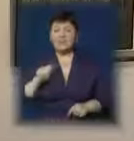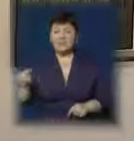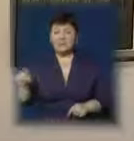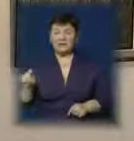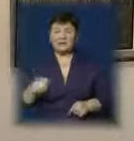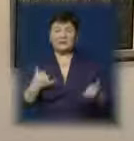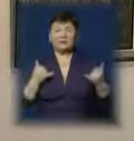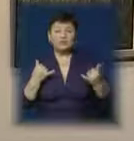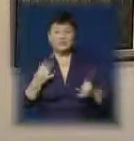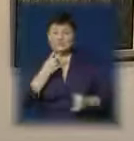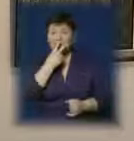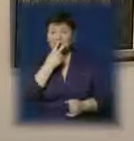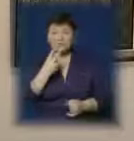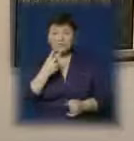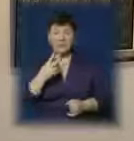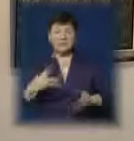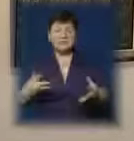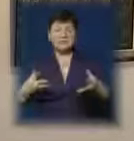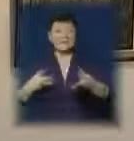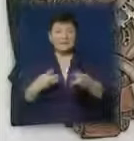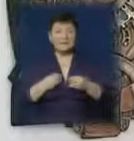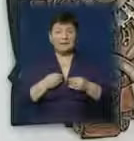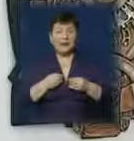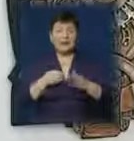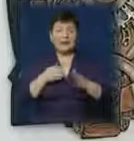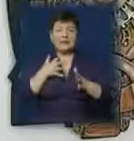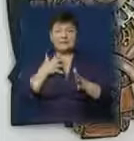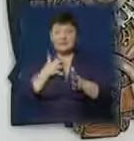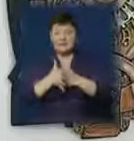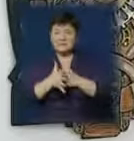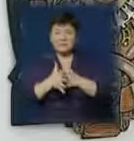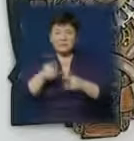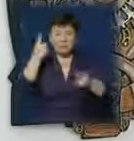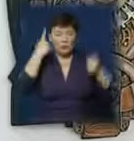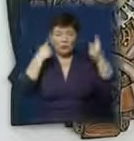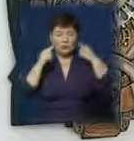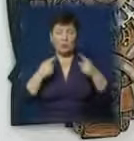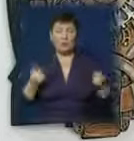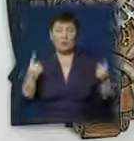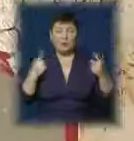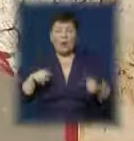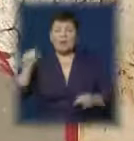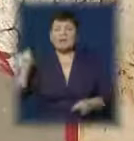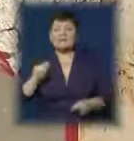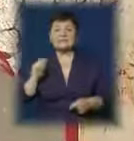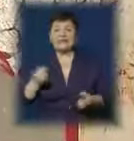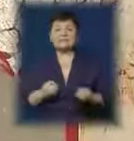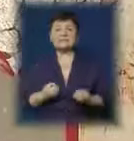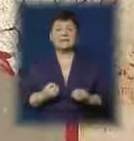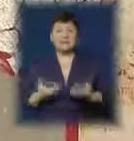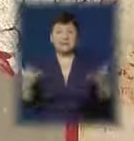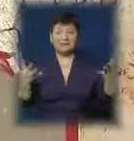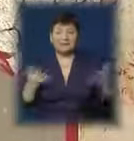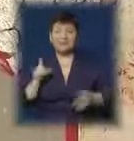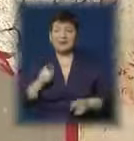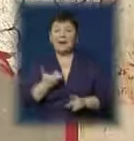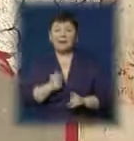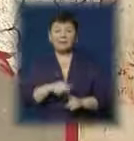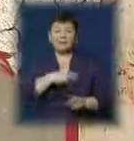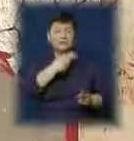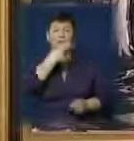сучасне бачення авторів та сприйняття крізь призму творчості одного з найбільших християнських свят. Для більшості